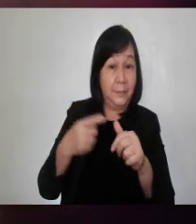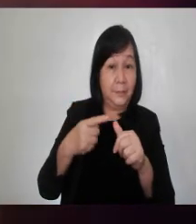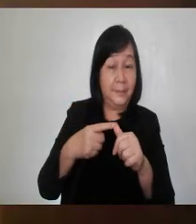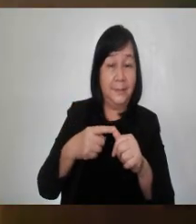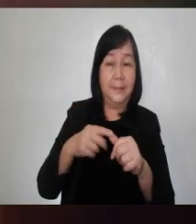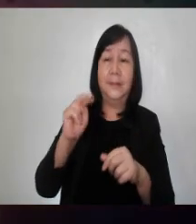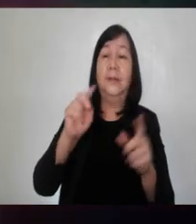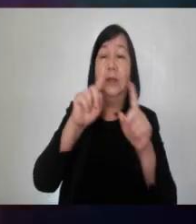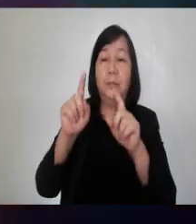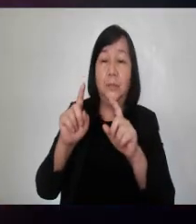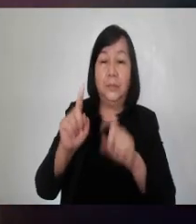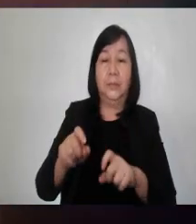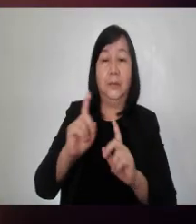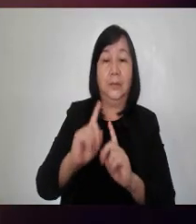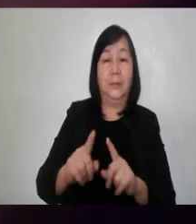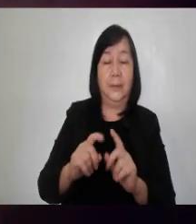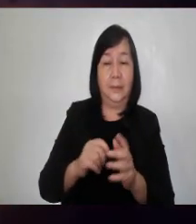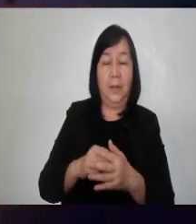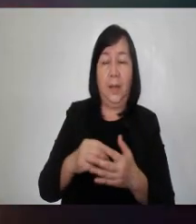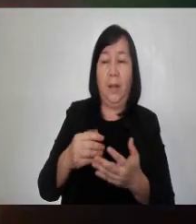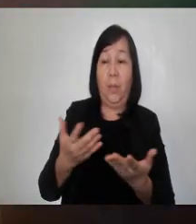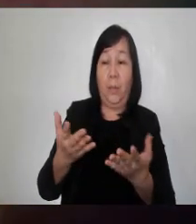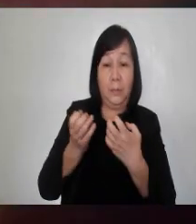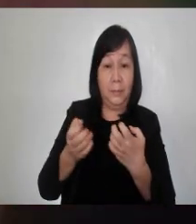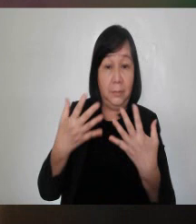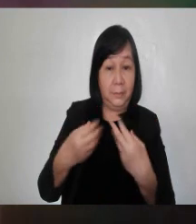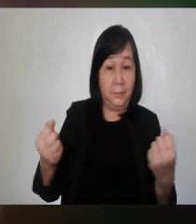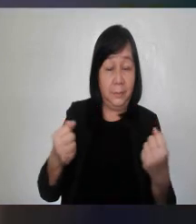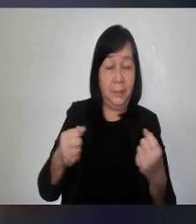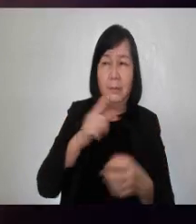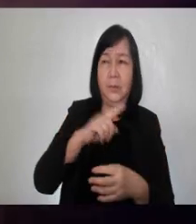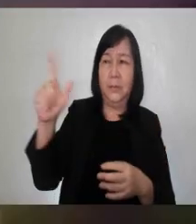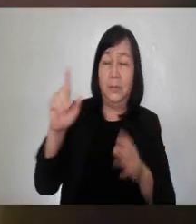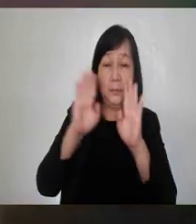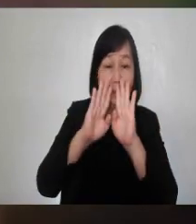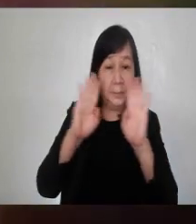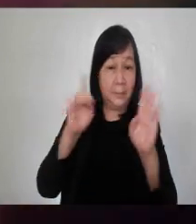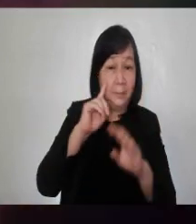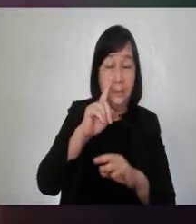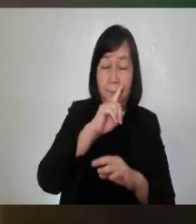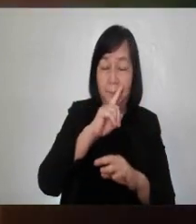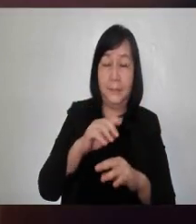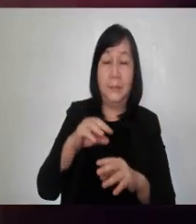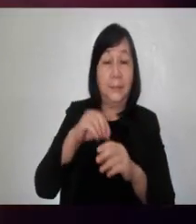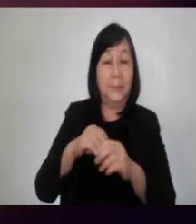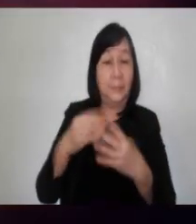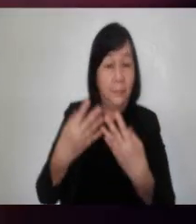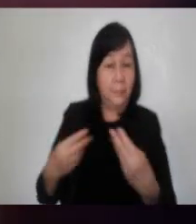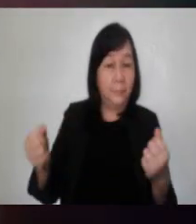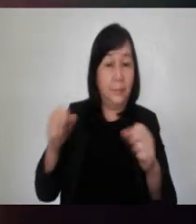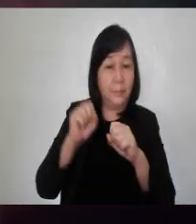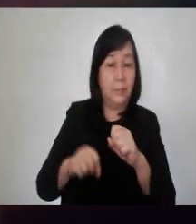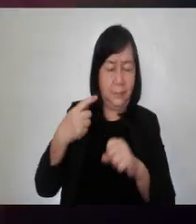kailangan nating sagutin ang kanyang tanong, "Nais mo bang gumaling?" Panginoon, buksan mo ang aming mga mata sa iyong